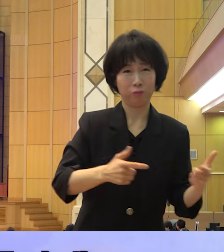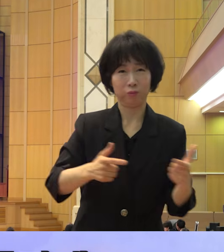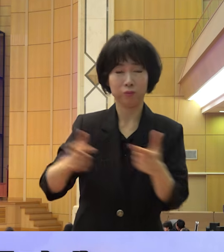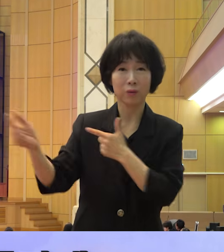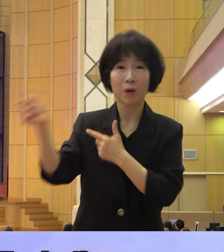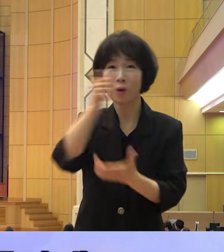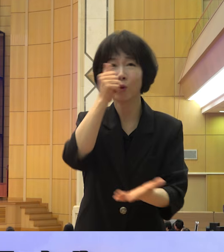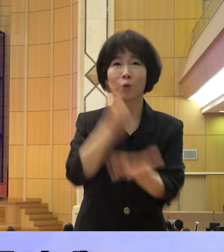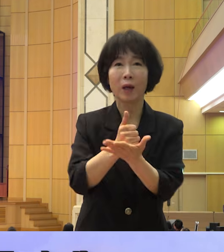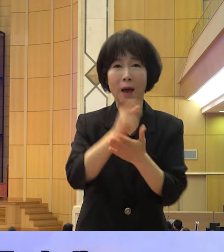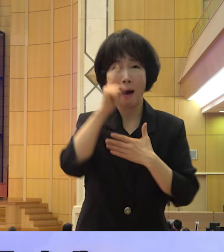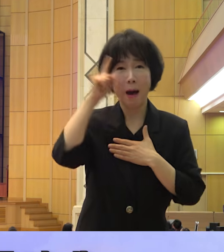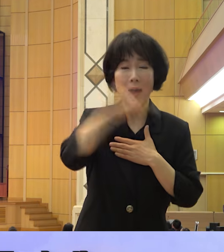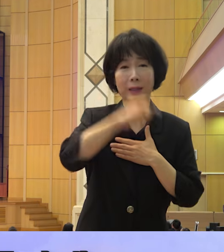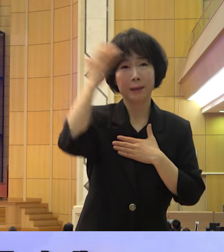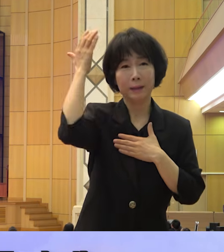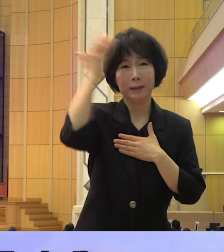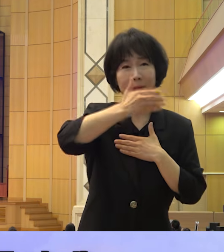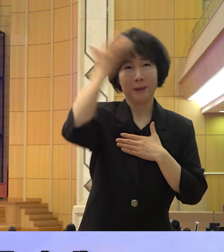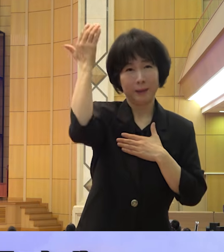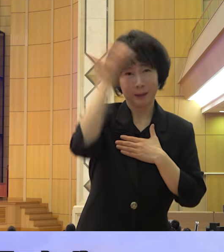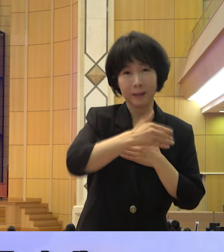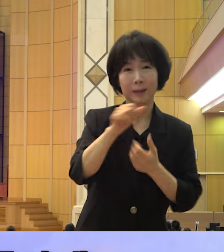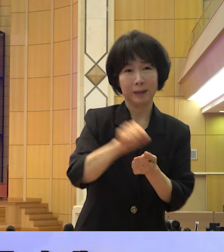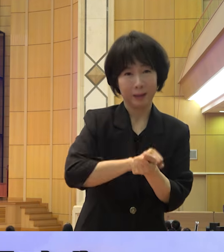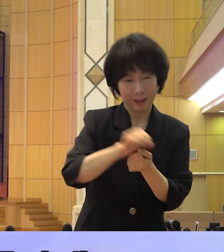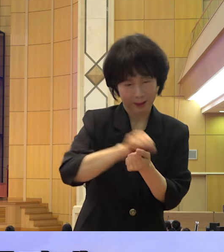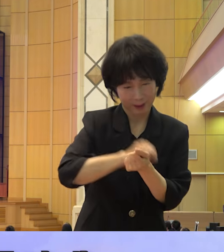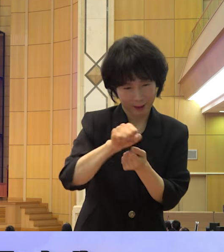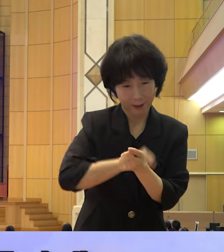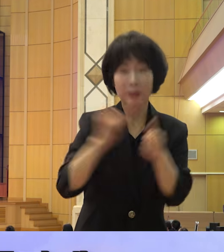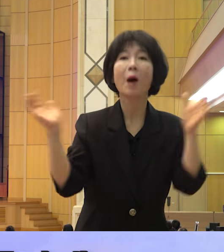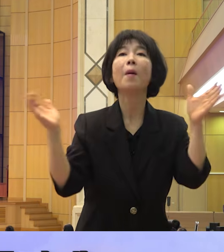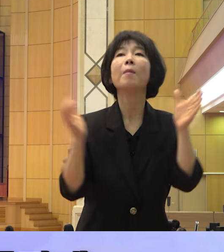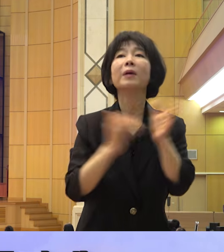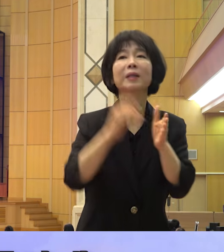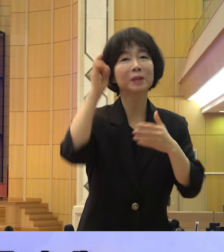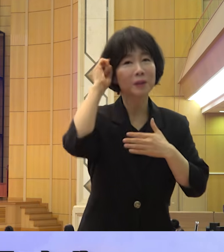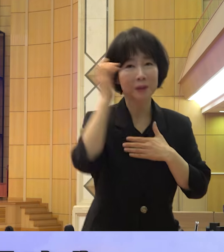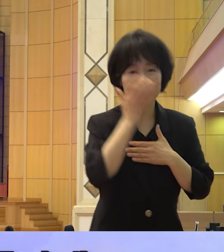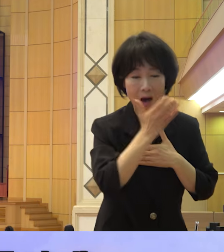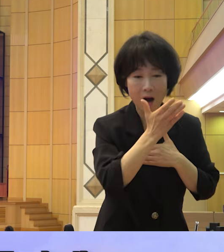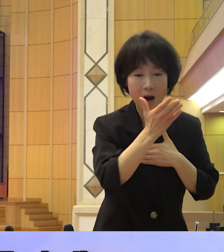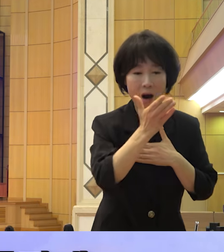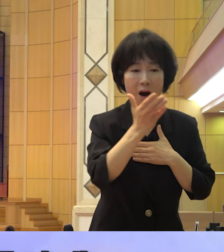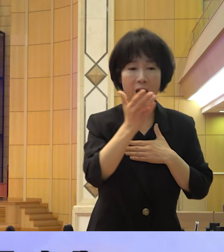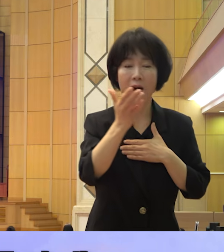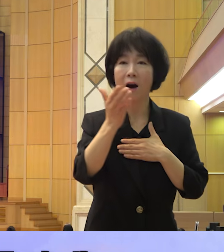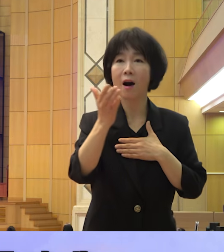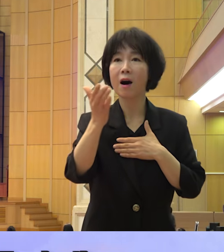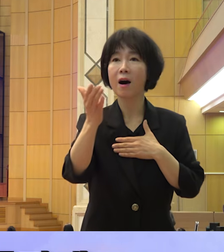여러 가지 죄악이 깨끗이 씻기어 있는가.